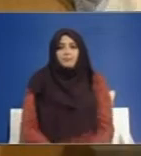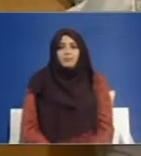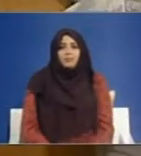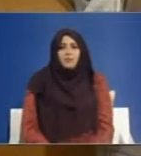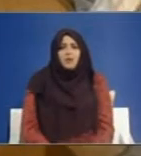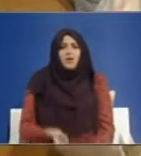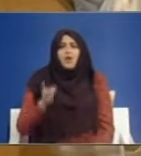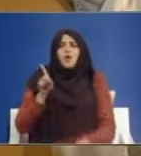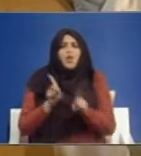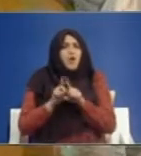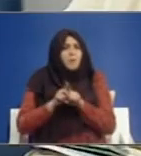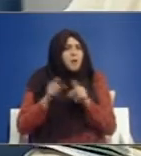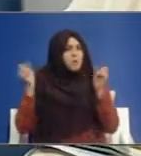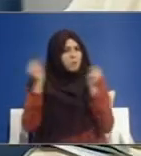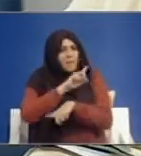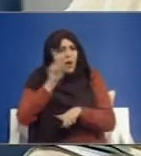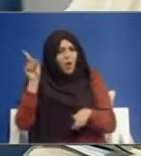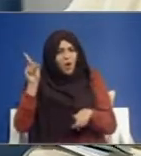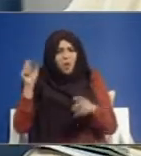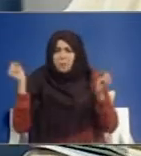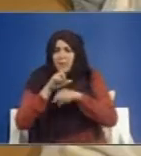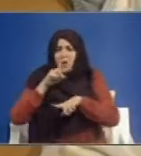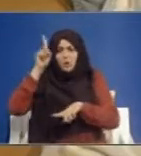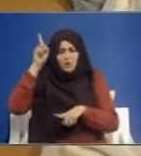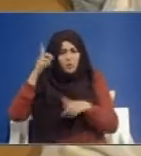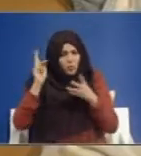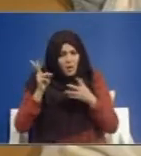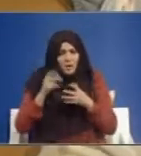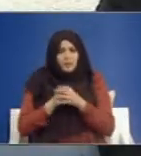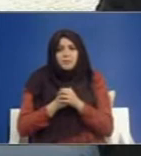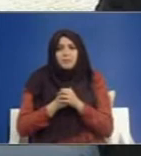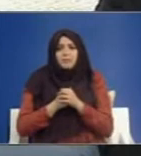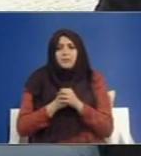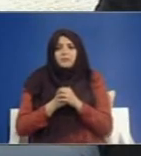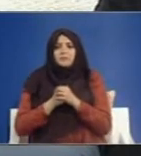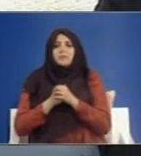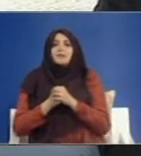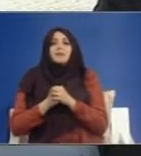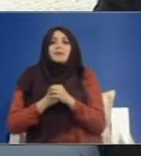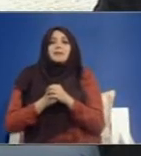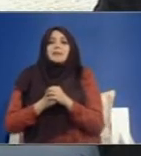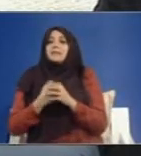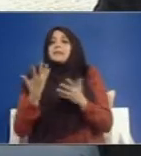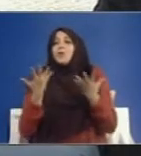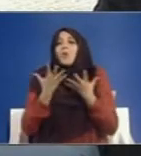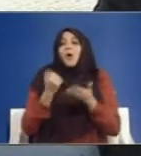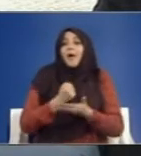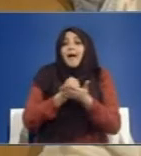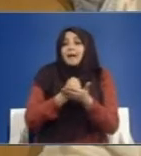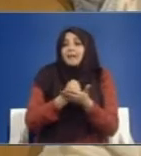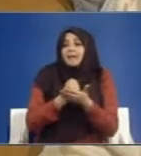القضاء، رافض القرار، رافض قضاء الله سبحانه وتعالى. ما الذي يساعدهم الشيخ محمد؟ تكلمت قال طلبة